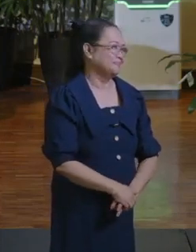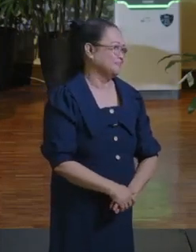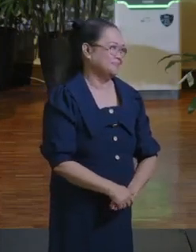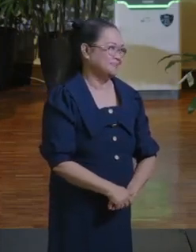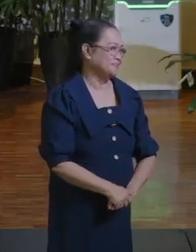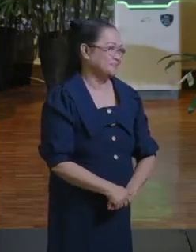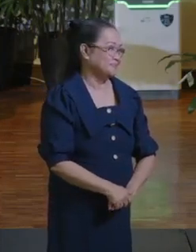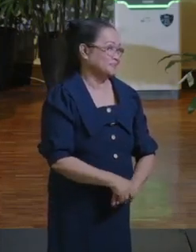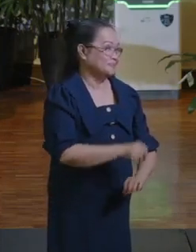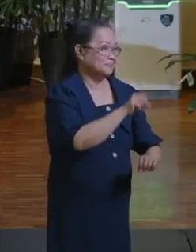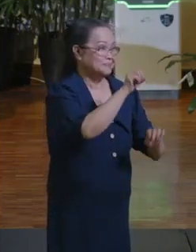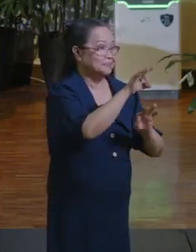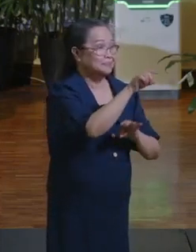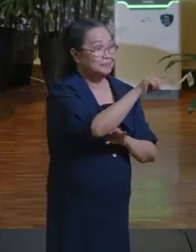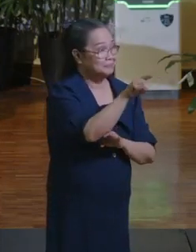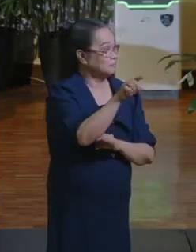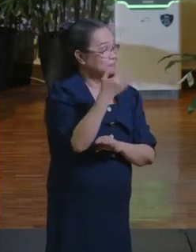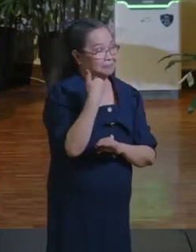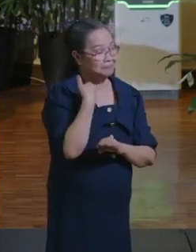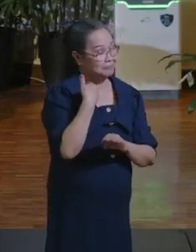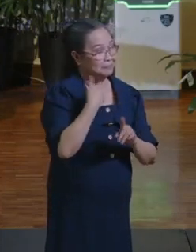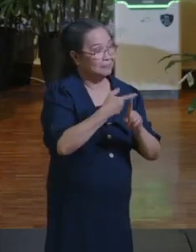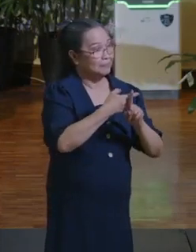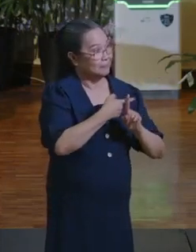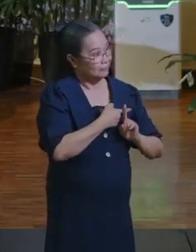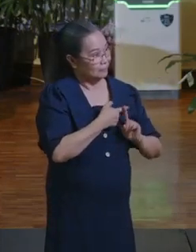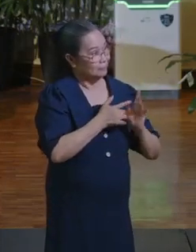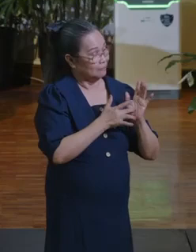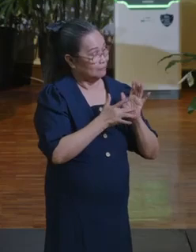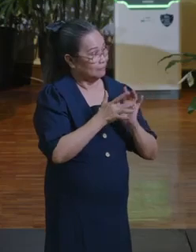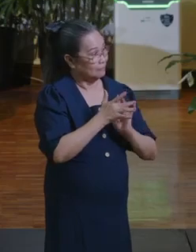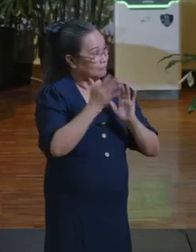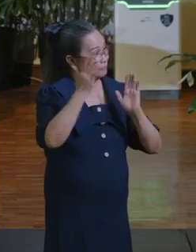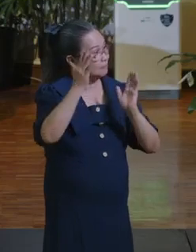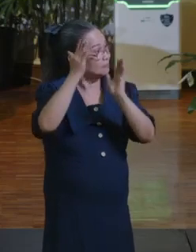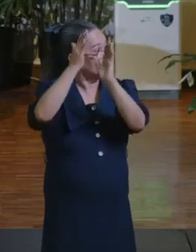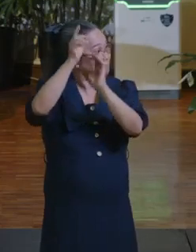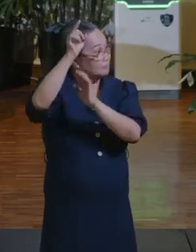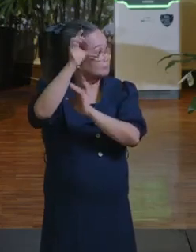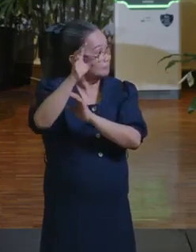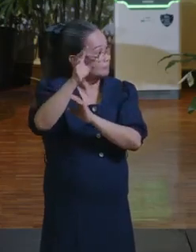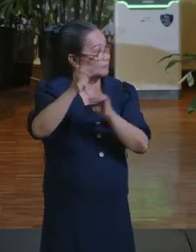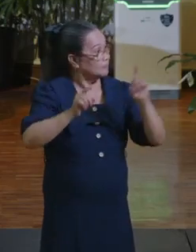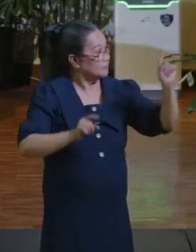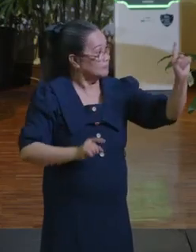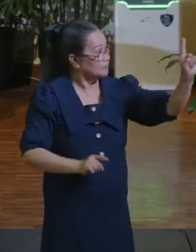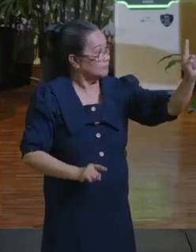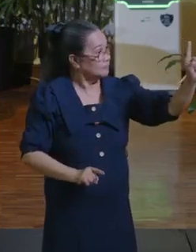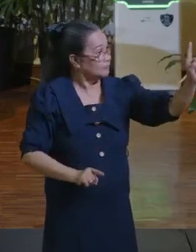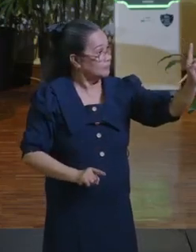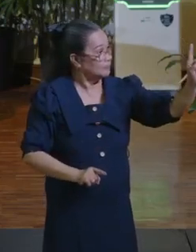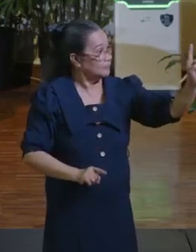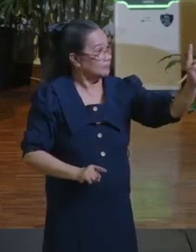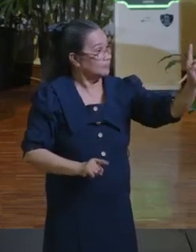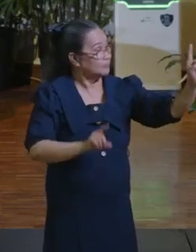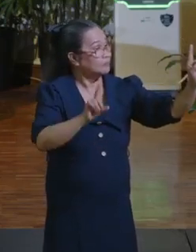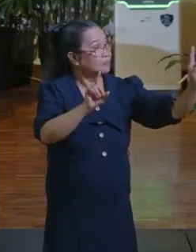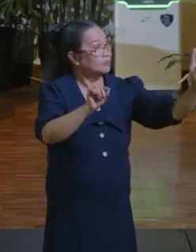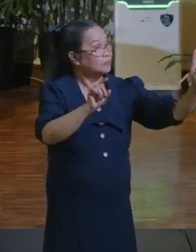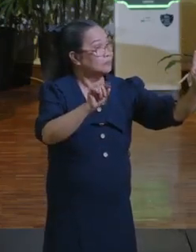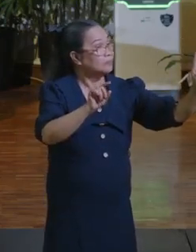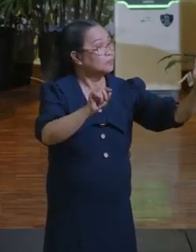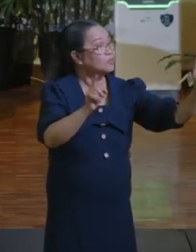Panginoong Jesus, hindi pa kayo lumalapit sa Kanya. Alam niyo, ang tanging pwede lang natin gawin,